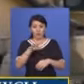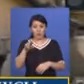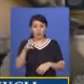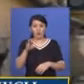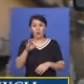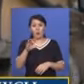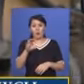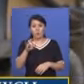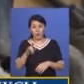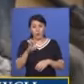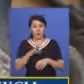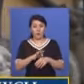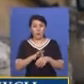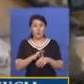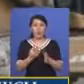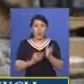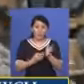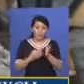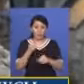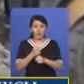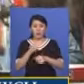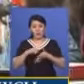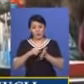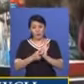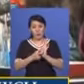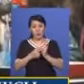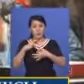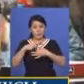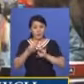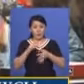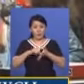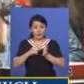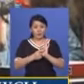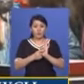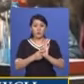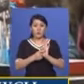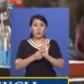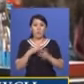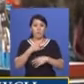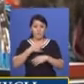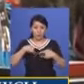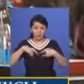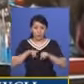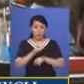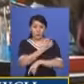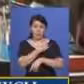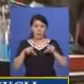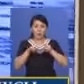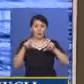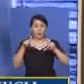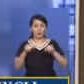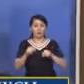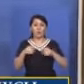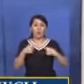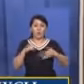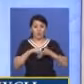обыр ауруын емдейтін ота жасауға арналған бөлімше, зертхана бөлмелері, перинаталды орталық пен емхана шоғырланбақ. Ғимарат бірнеше